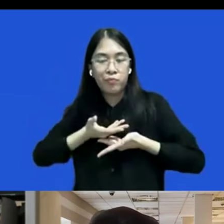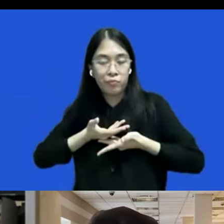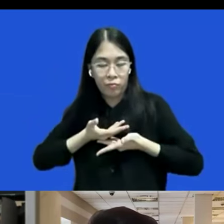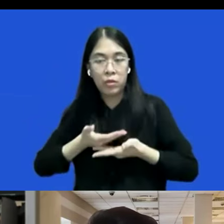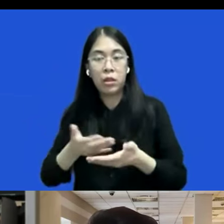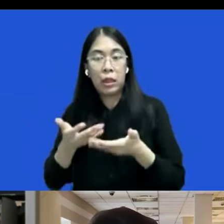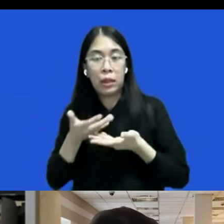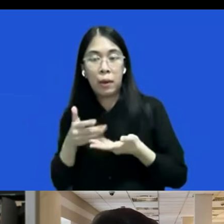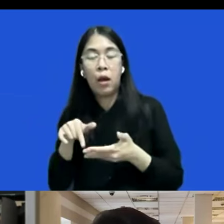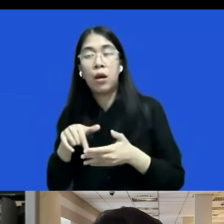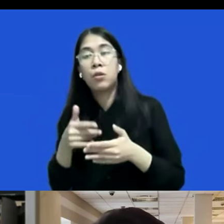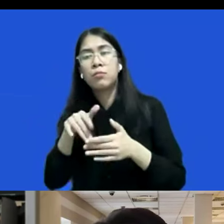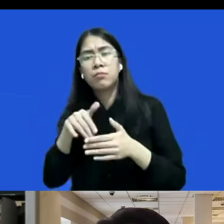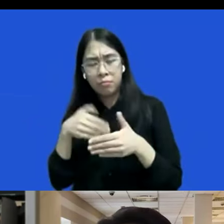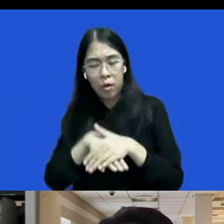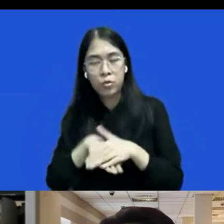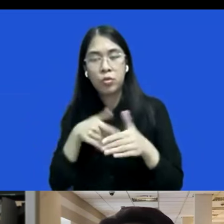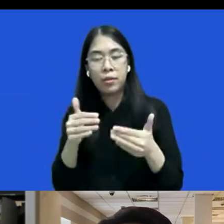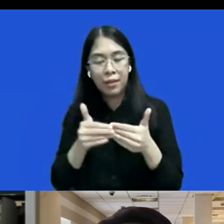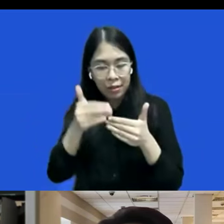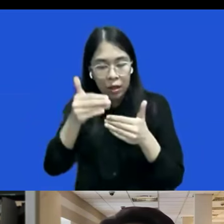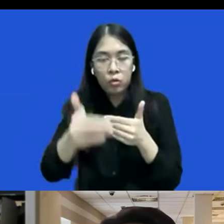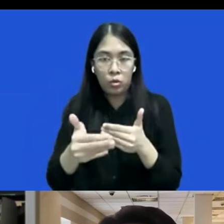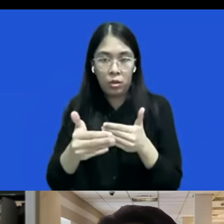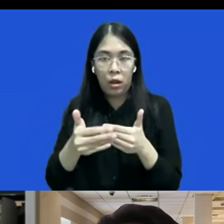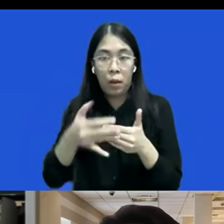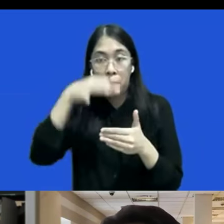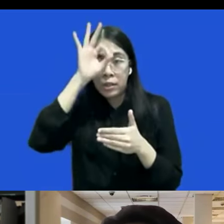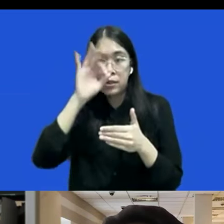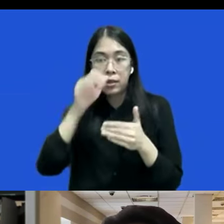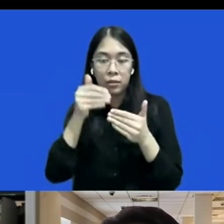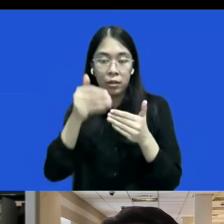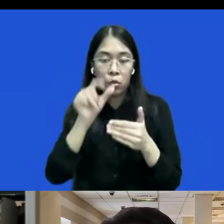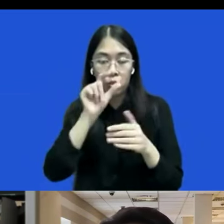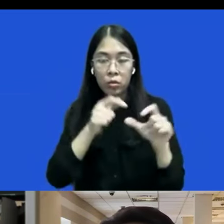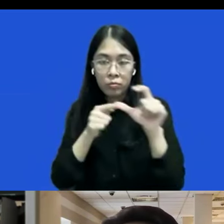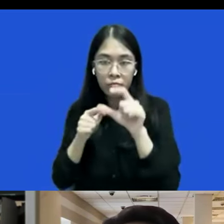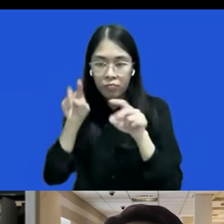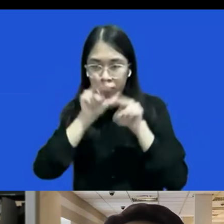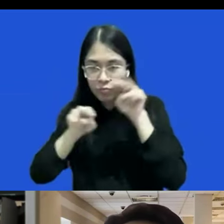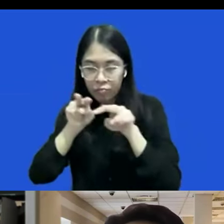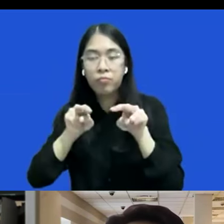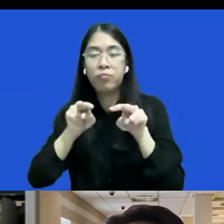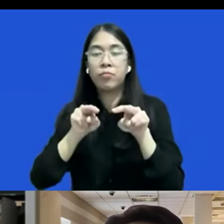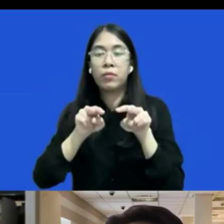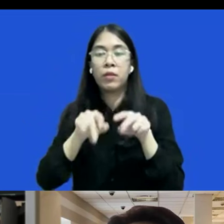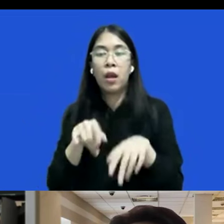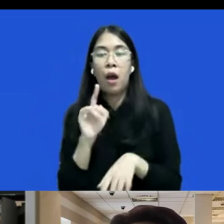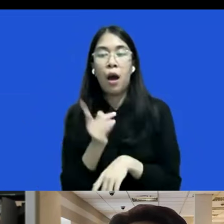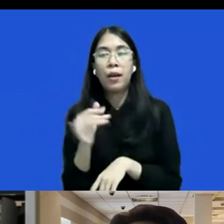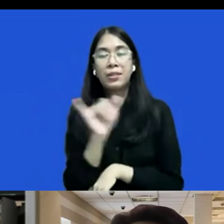juga dalam hal tindak lanjut kepolisian melakukan penyelidikan, penyidikan, sehingga ada